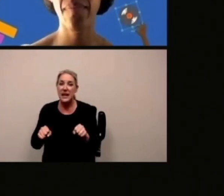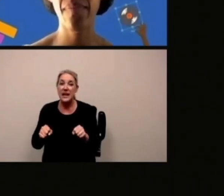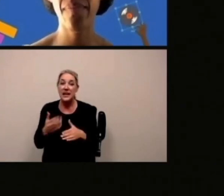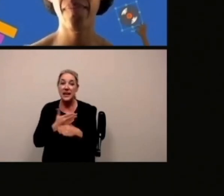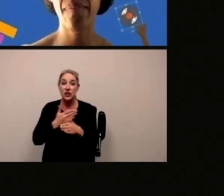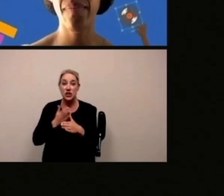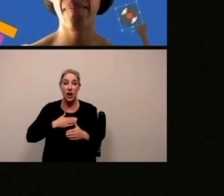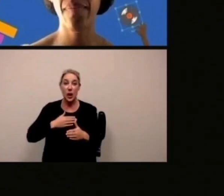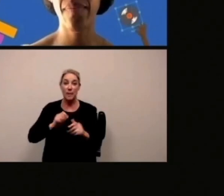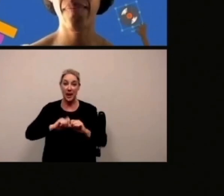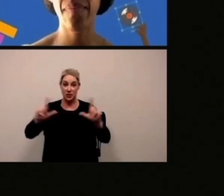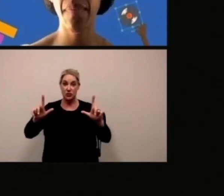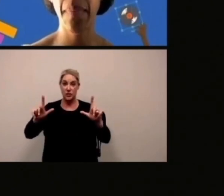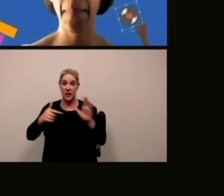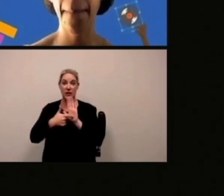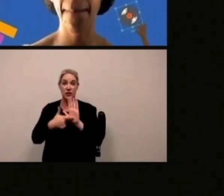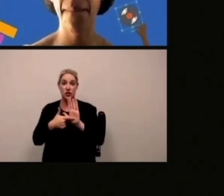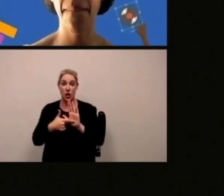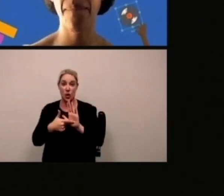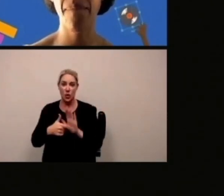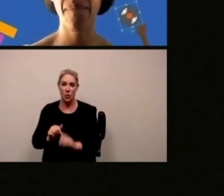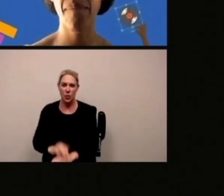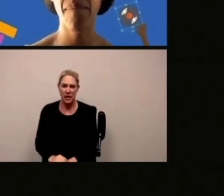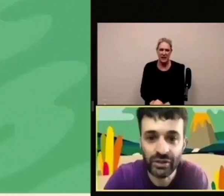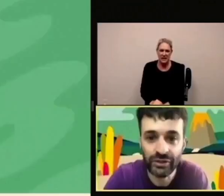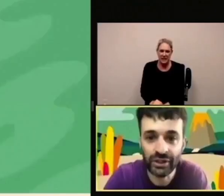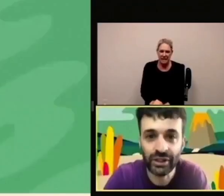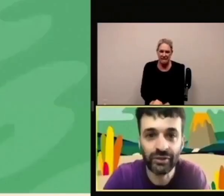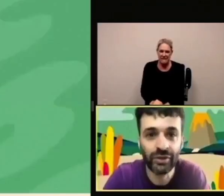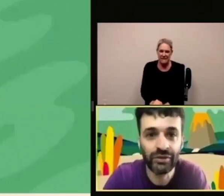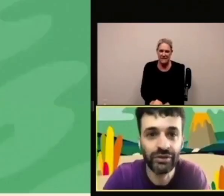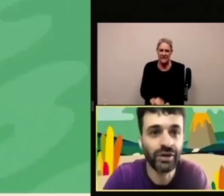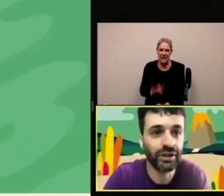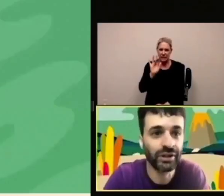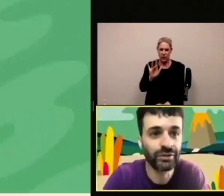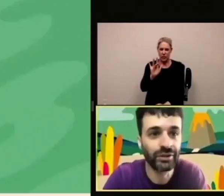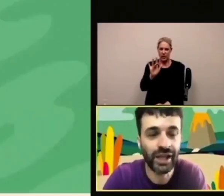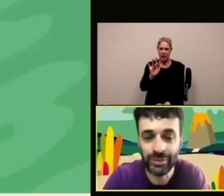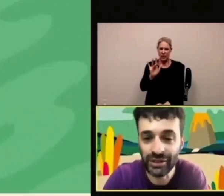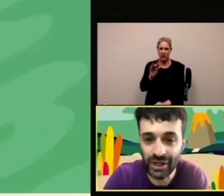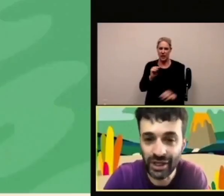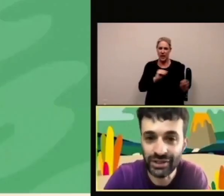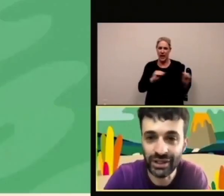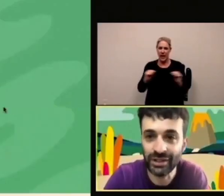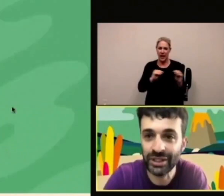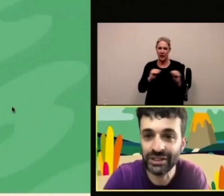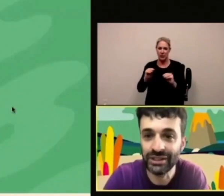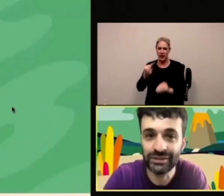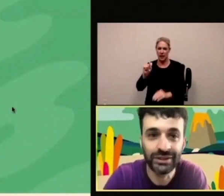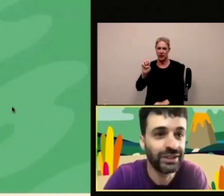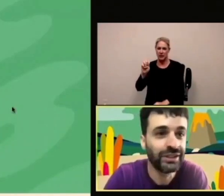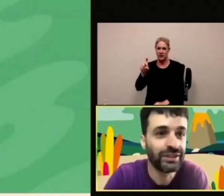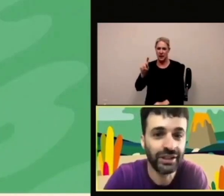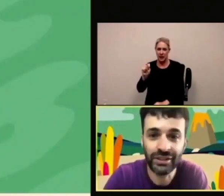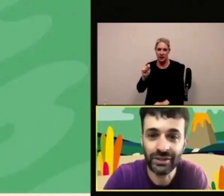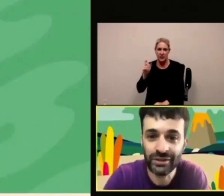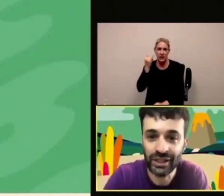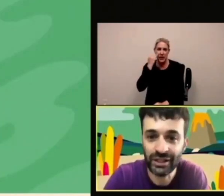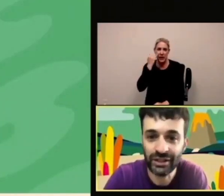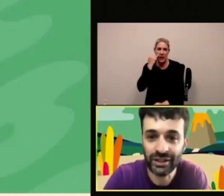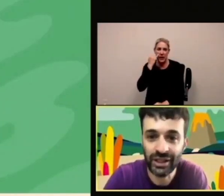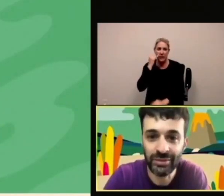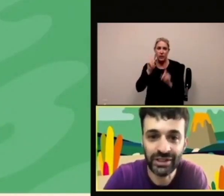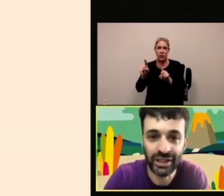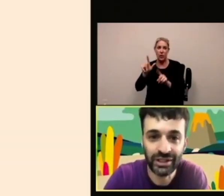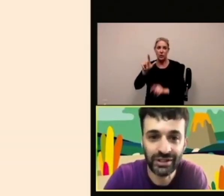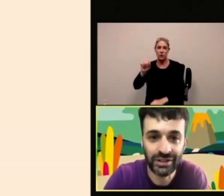possiamo fare un minuto di questo io adesso condividerò il mio schermo e mostrerò dei